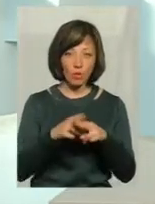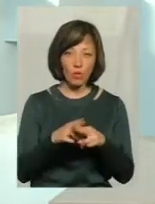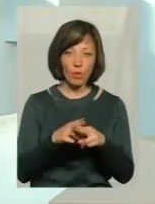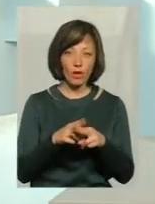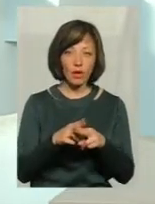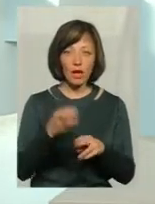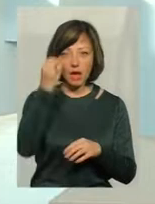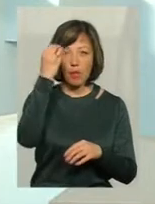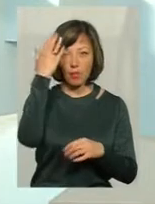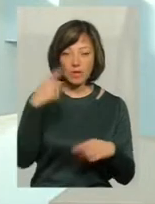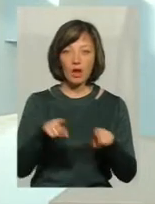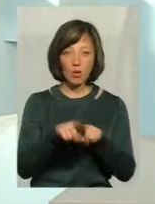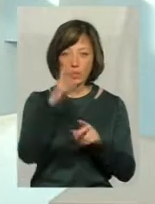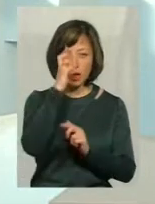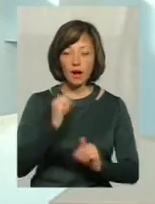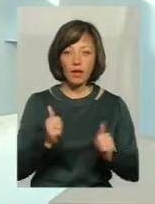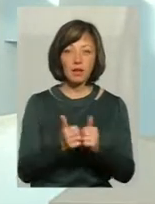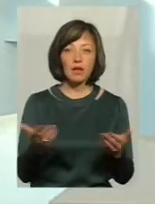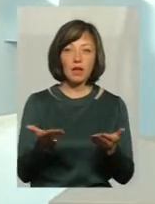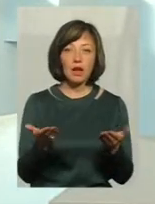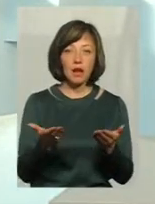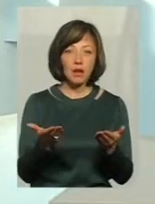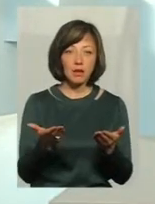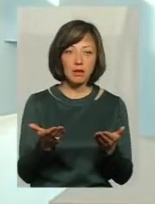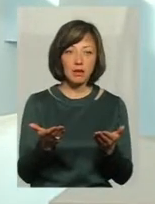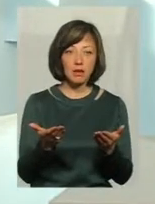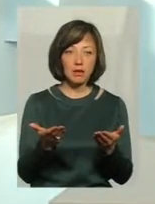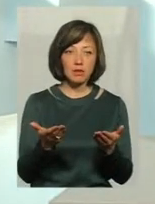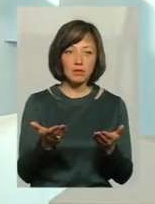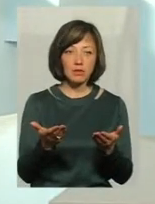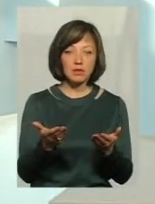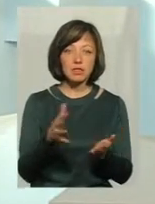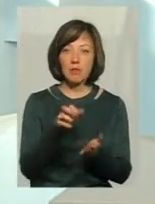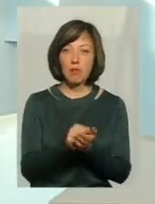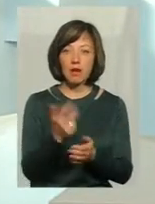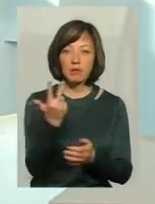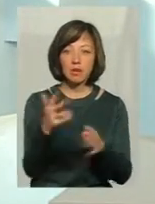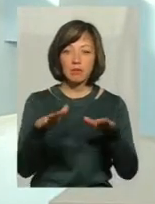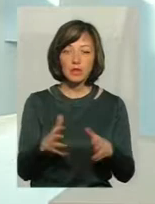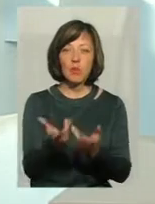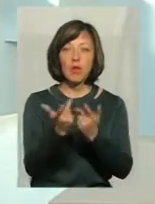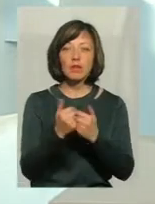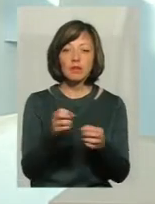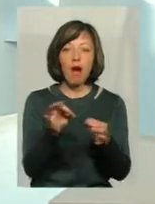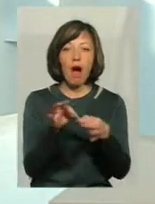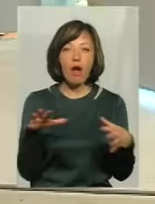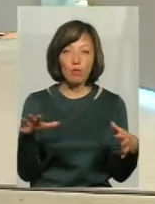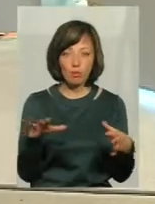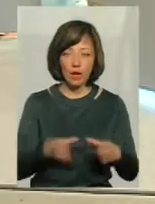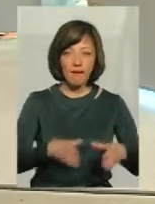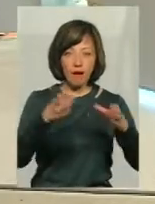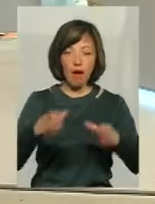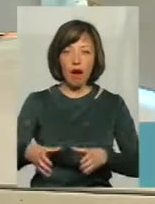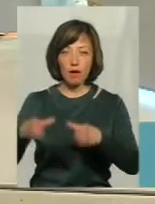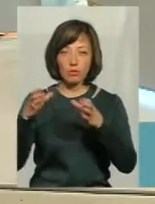І Японія – це також та країна, яка займає третє місце по кількості реакторів. І, ну, зрозуміла причина. Тобто країна